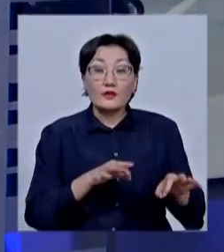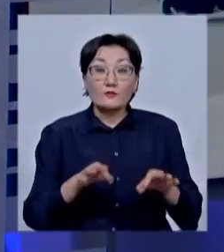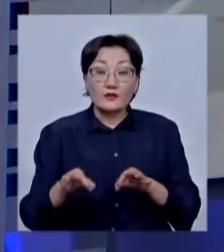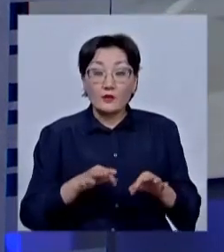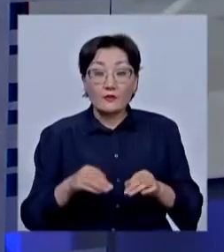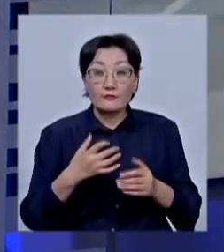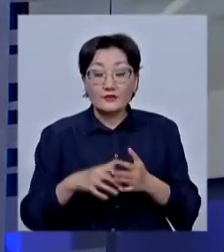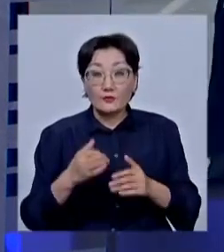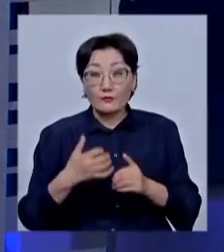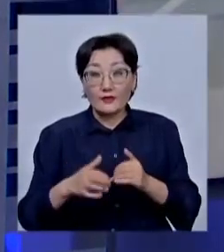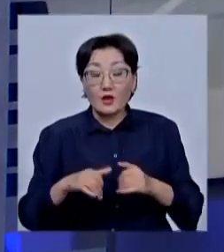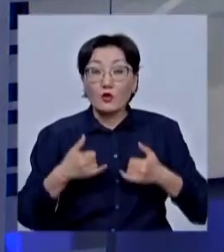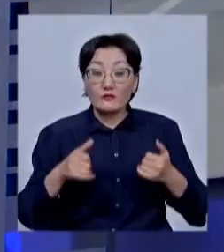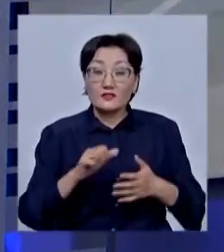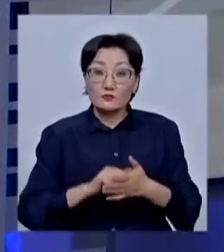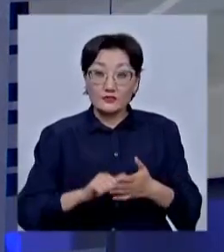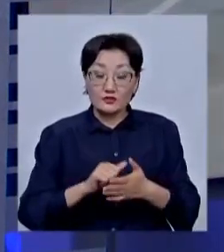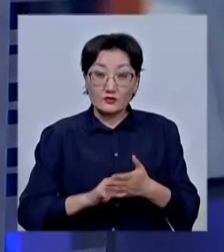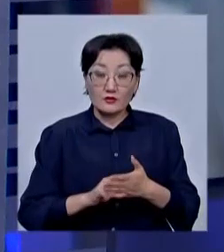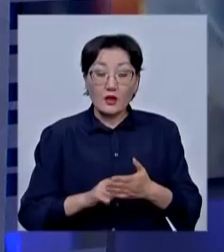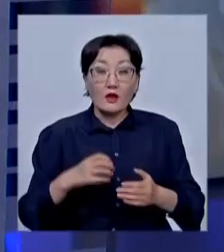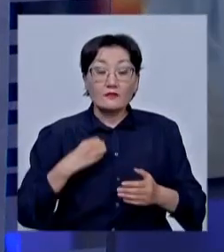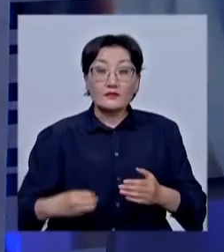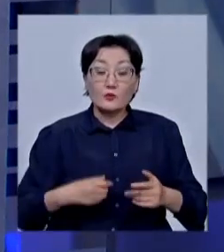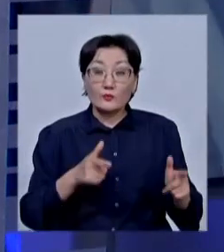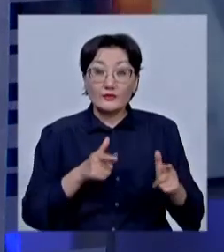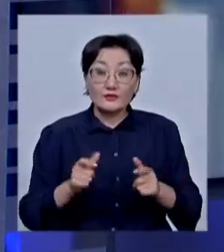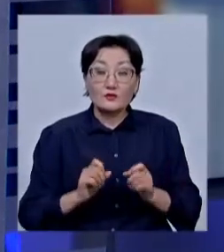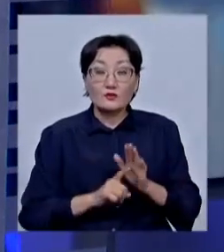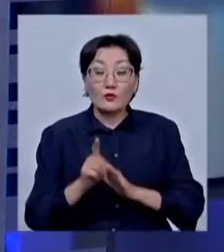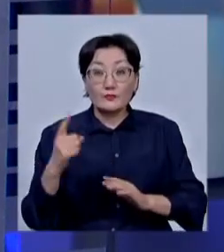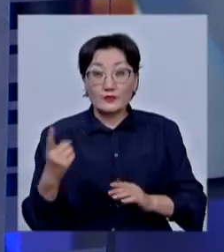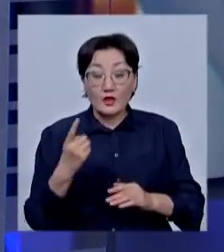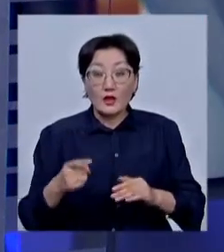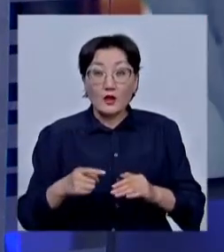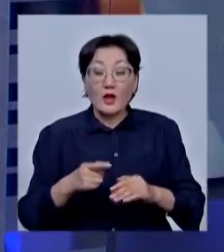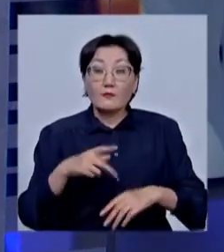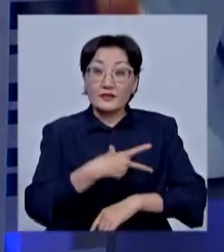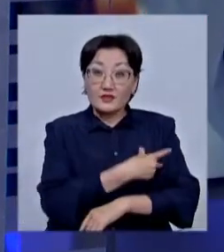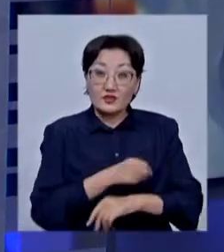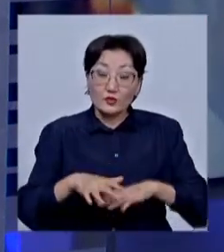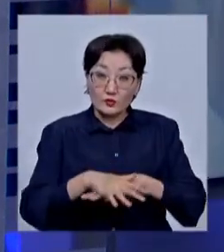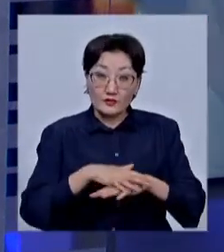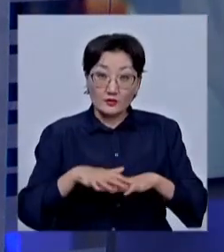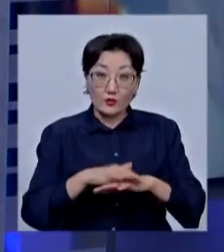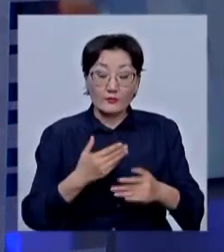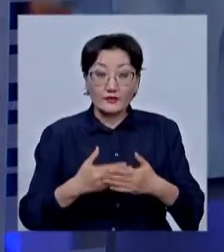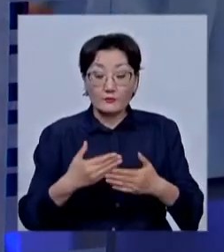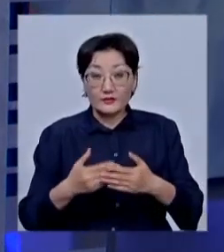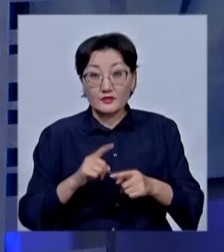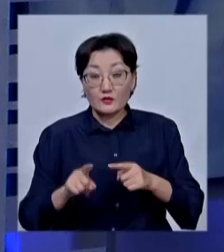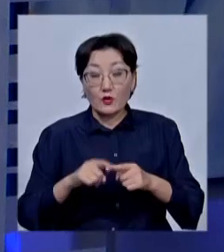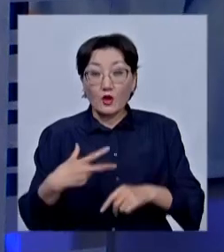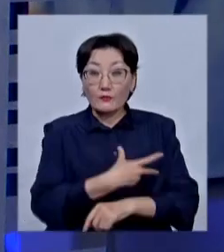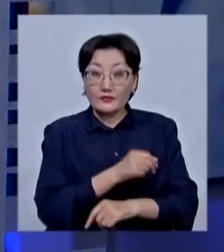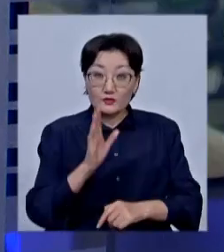между регионами без уважительной причины. Франция готова приступить к первому этапу вакцинации населения. В ближайшее время